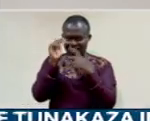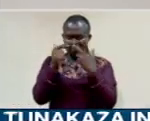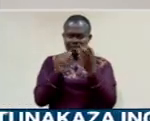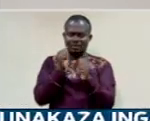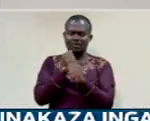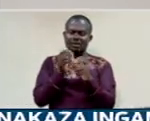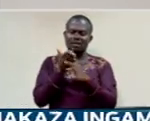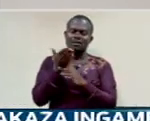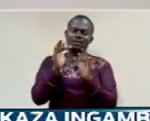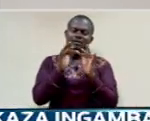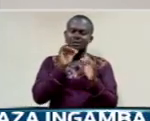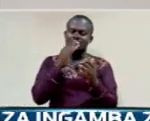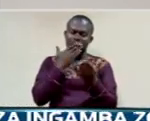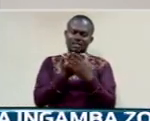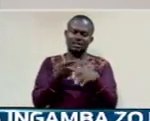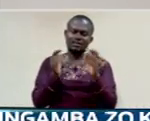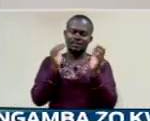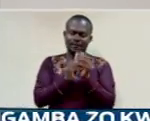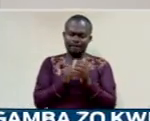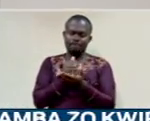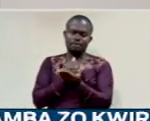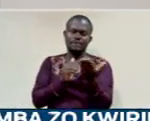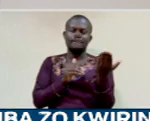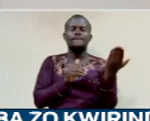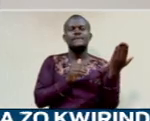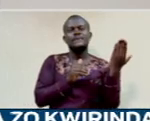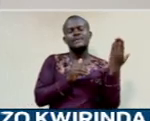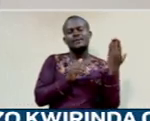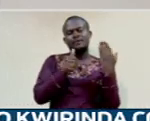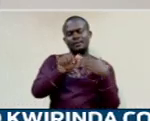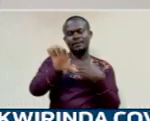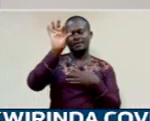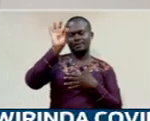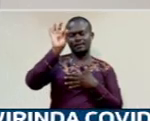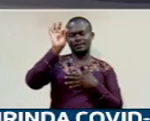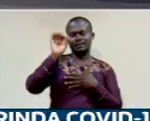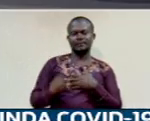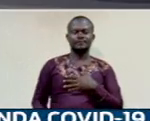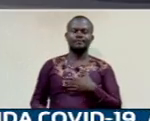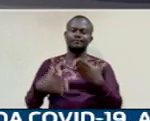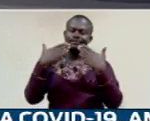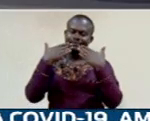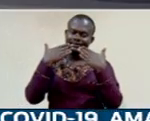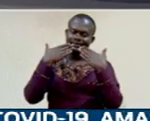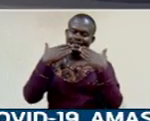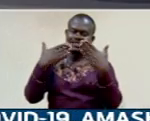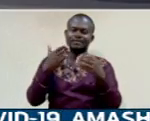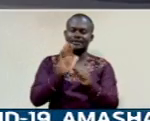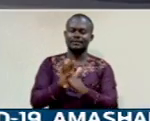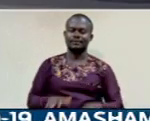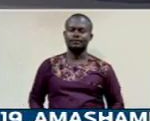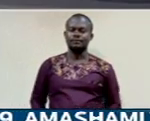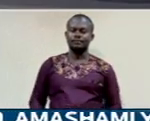kuri interineti bitari byiza ariko n'ibyiza birahari tukaba tubasaba ko ari byo bahitamo ndabashimye cyane murakoze cyane namwe